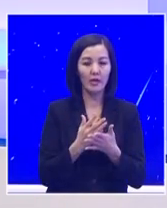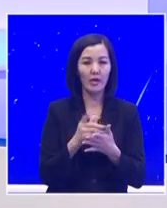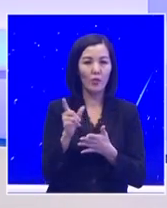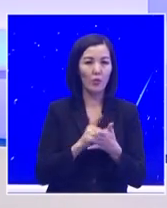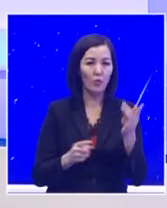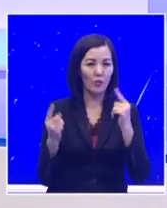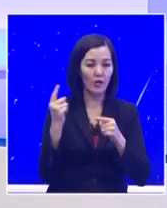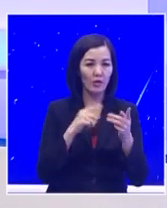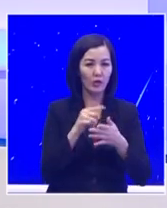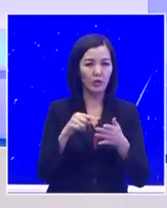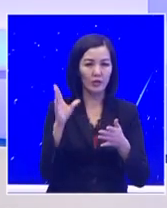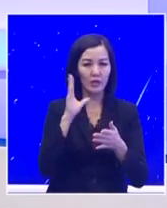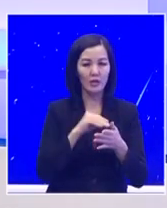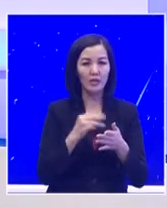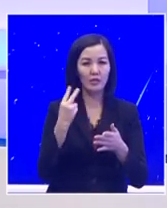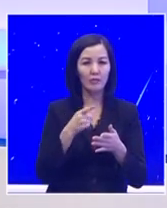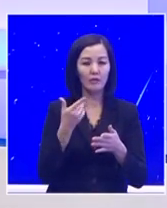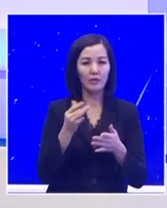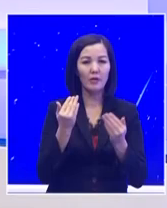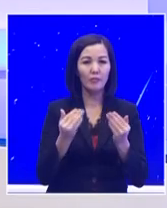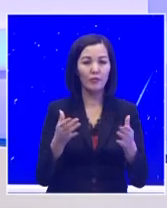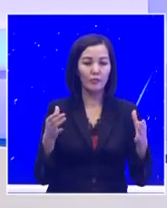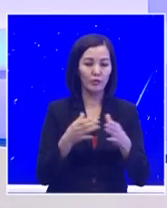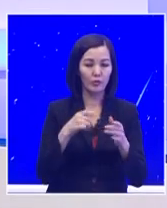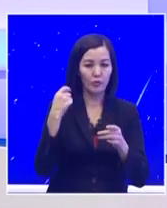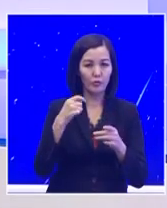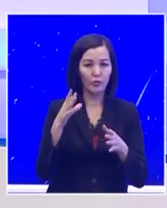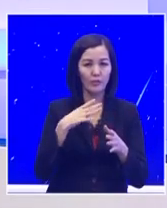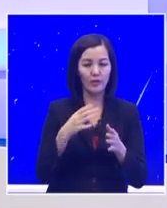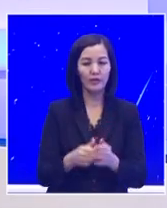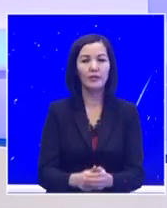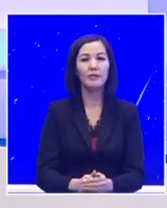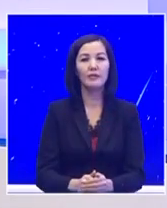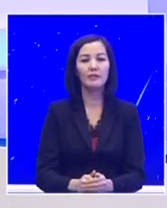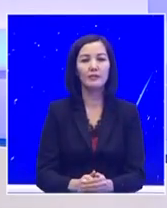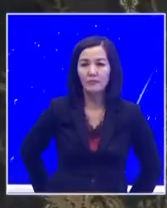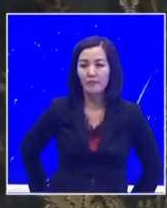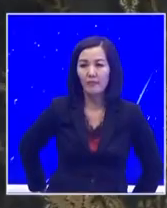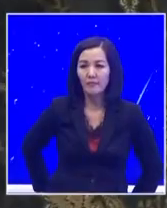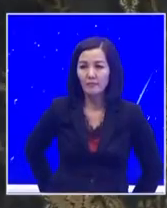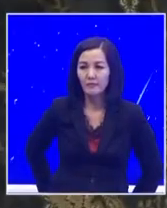жазады. 21-ші ғасырдың Абаймен тілшіміз Айзада Оразалы сұхбаттасып қайтты.